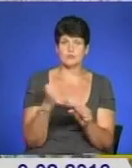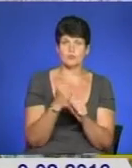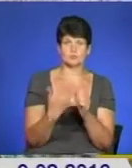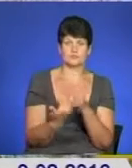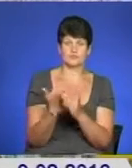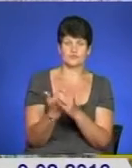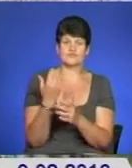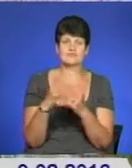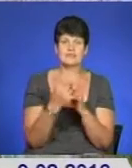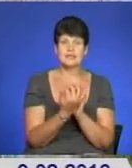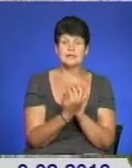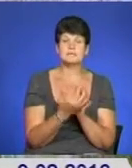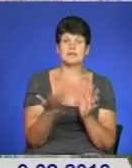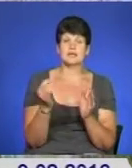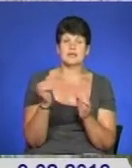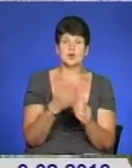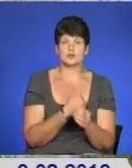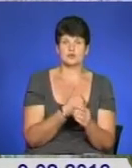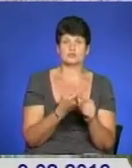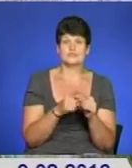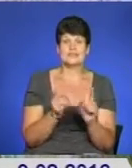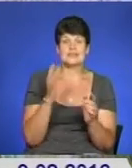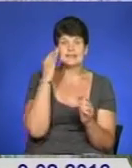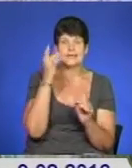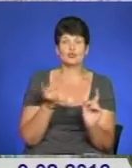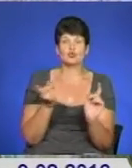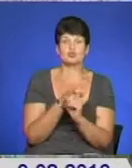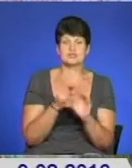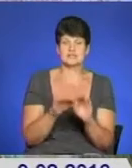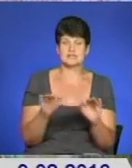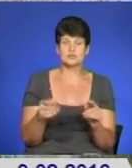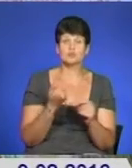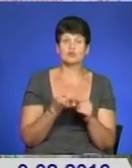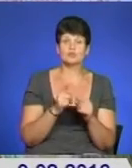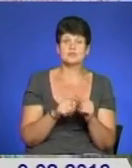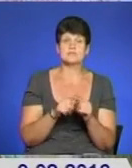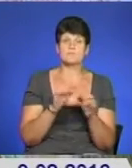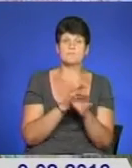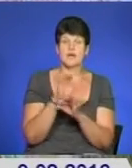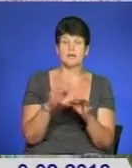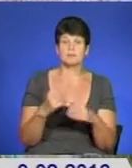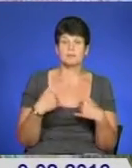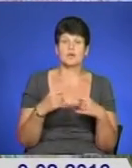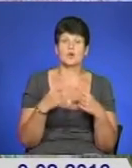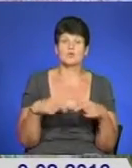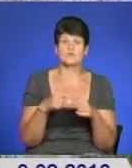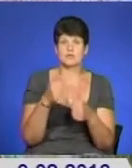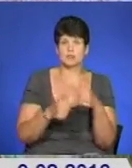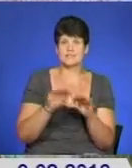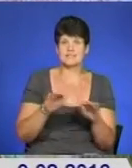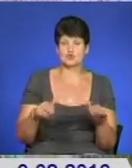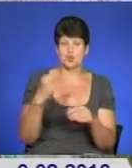по інорозбереженню і разом з тим ми хотіли щоб до цієї ідеї долучилися діти тому в рамках нашого проекту в третій фазі ми організували конкурс дитячого